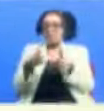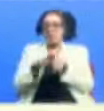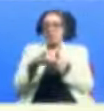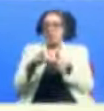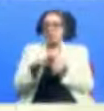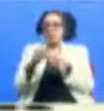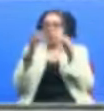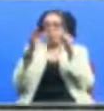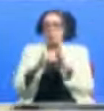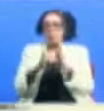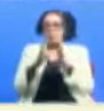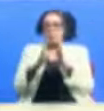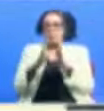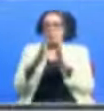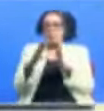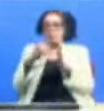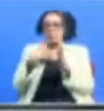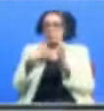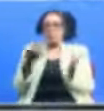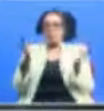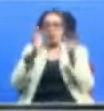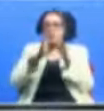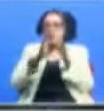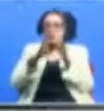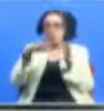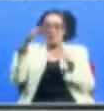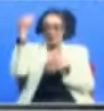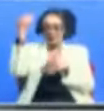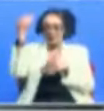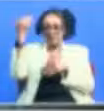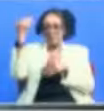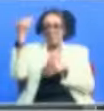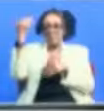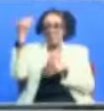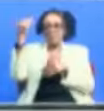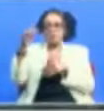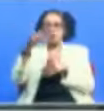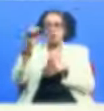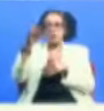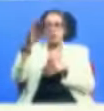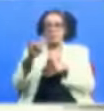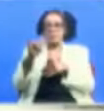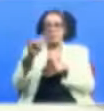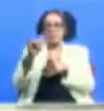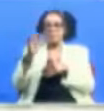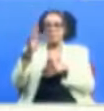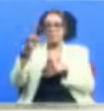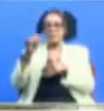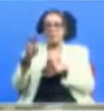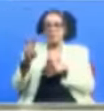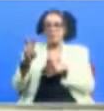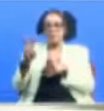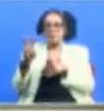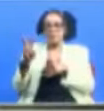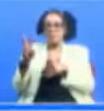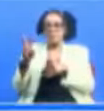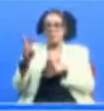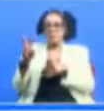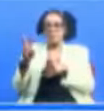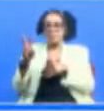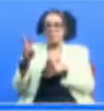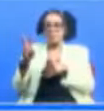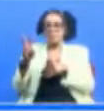91 wanafunzi wakiwa tayari kujiunga na chuo kikuu. Geoffrey Nyongesa, NTV.